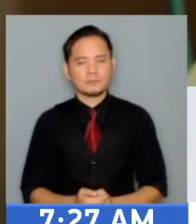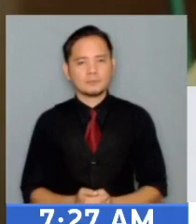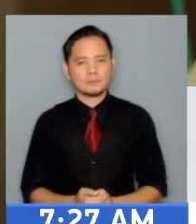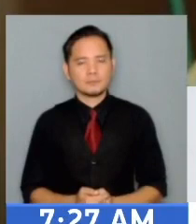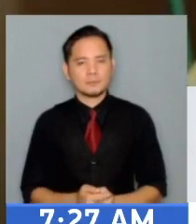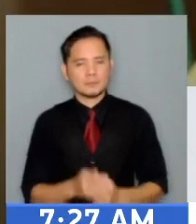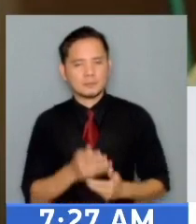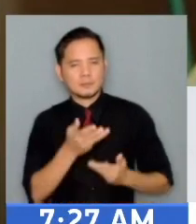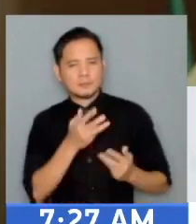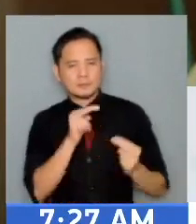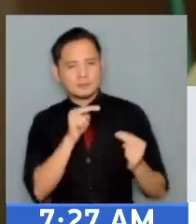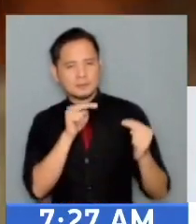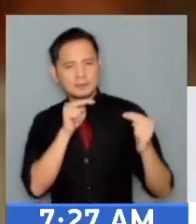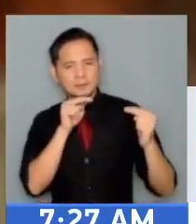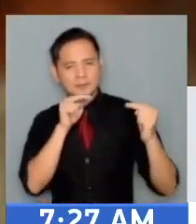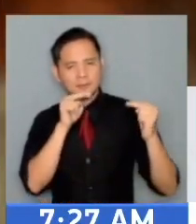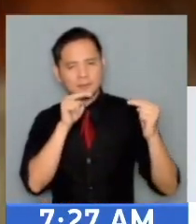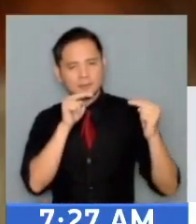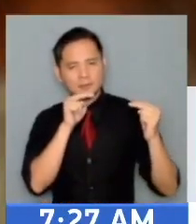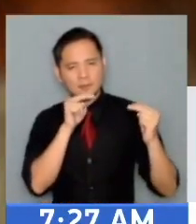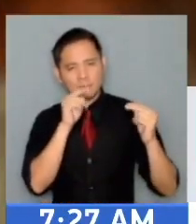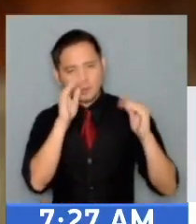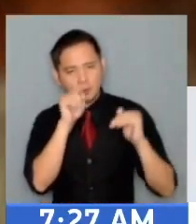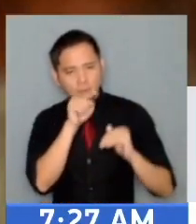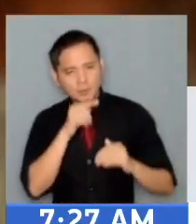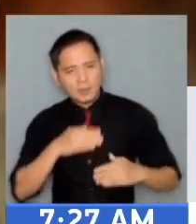Yung happiness mo.